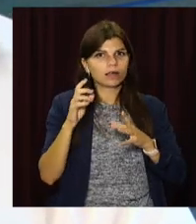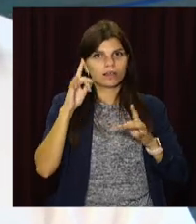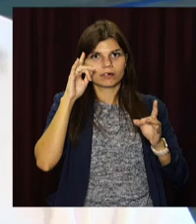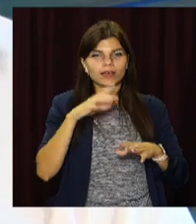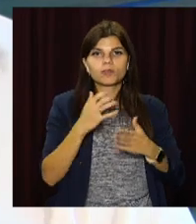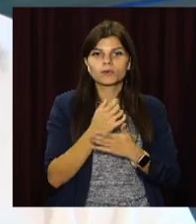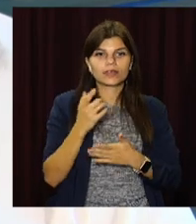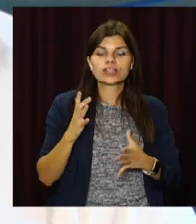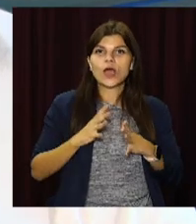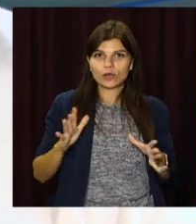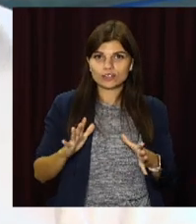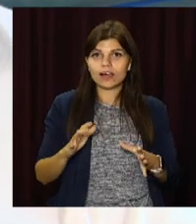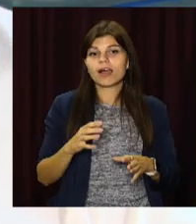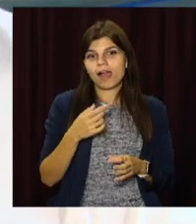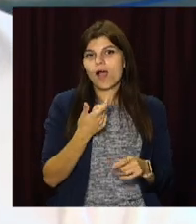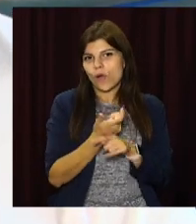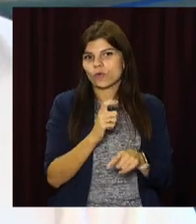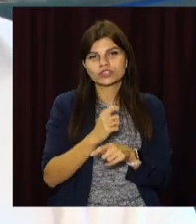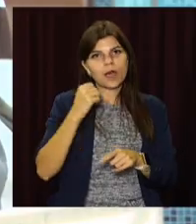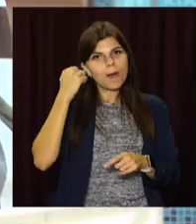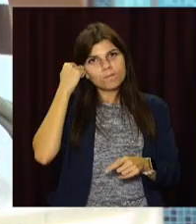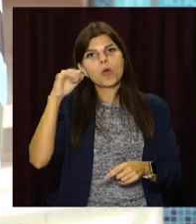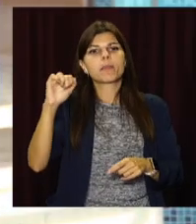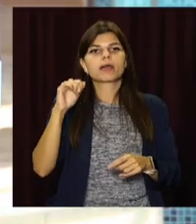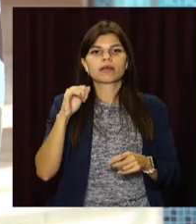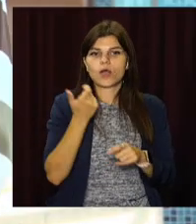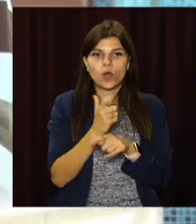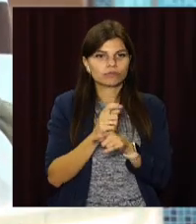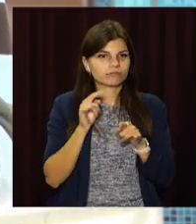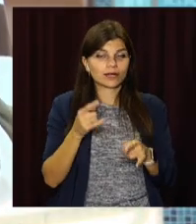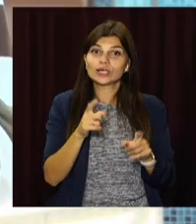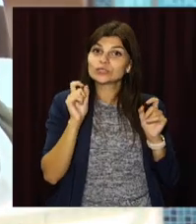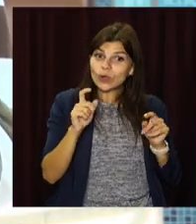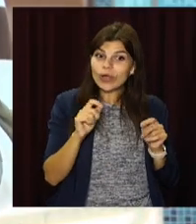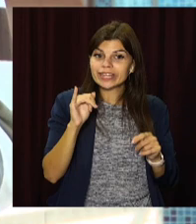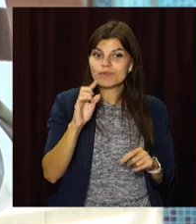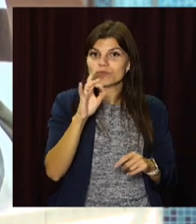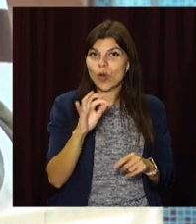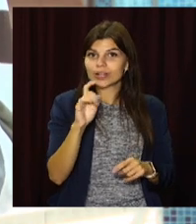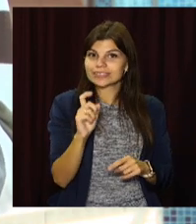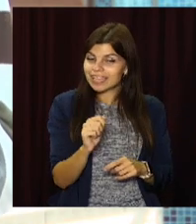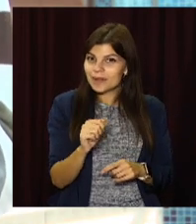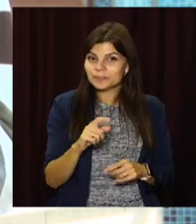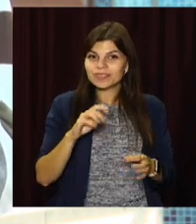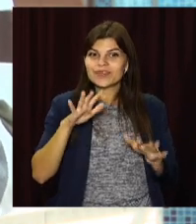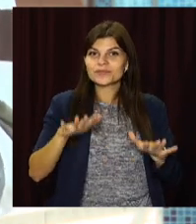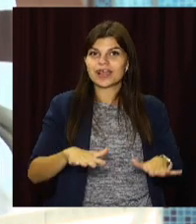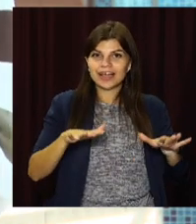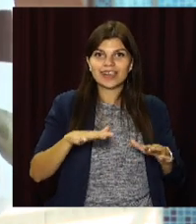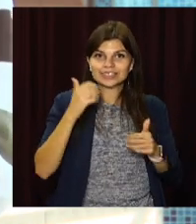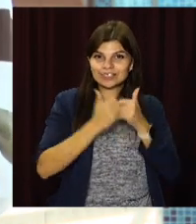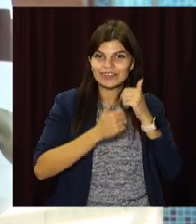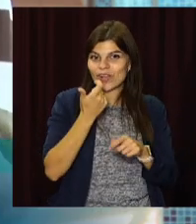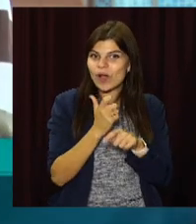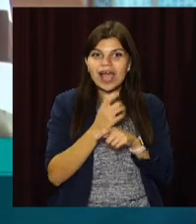Вот. Довольно-таки яркая и красивая победа была. Золота и бронзовая медаль Паралімпійських ігор у Токіо.